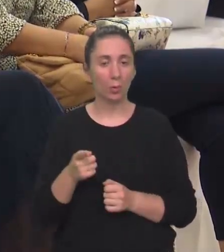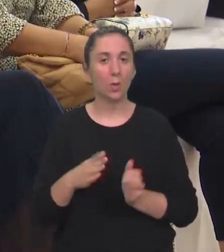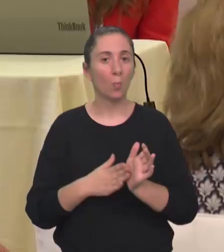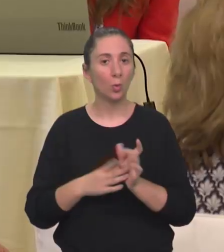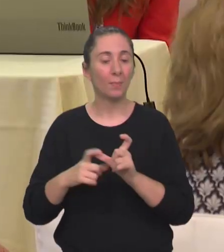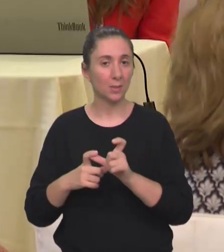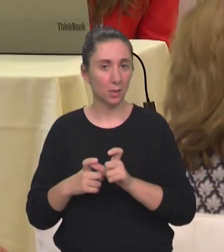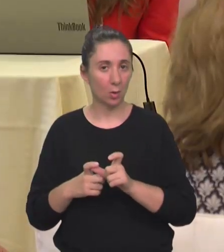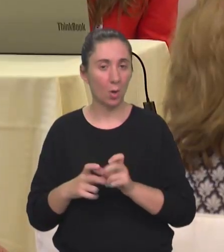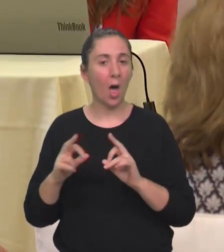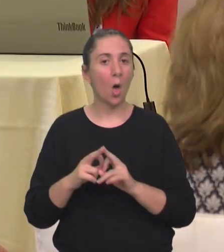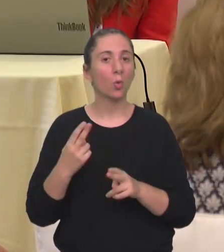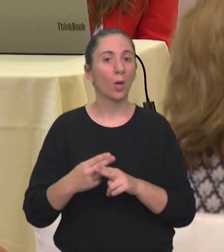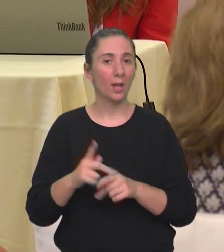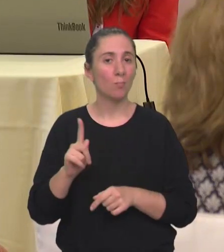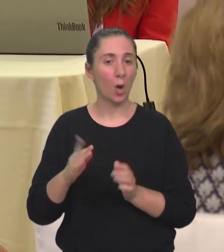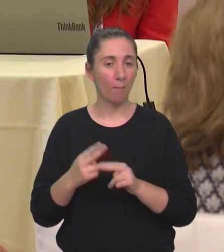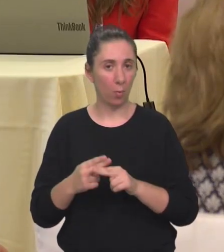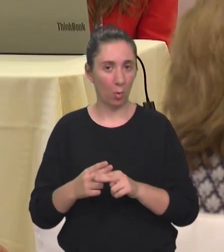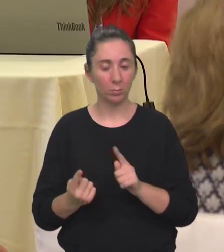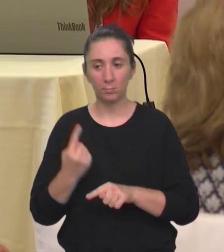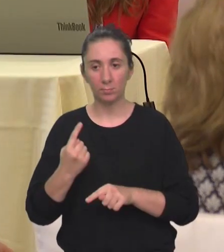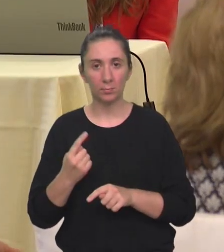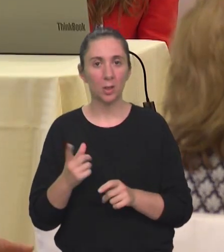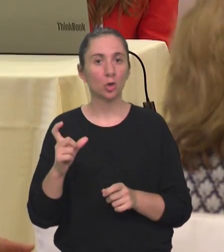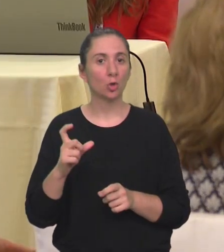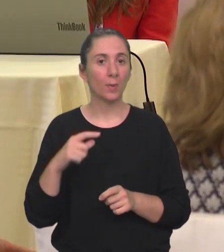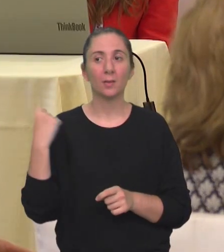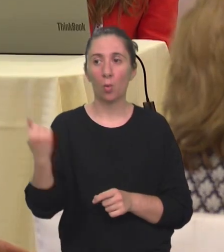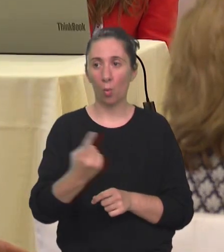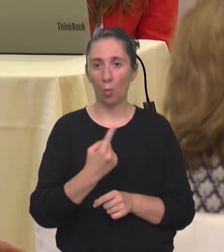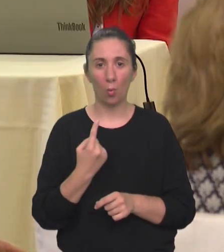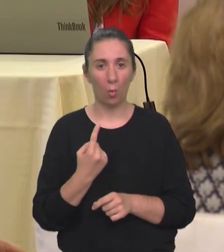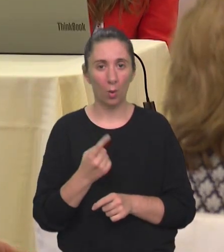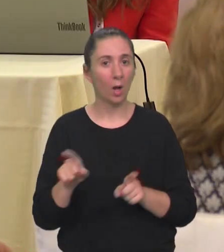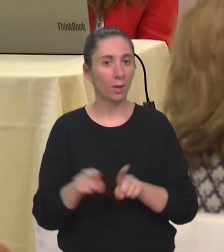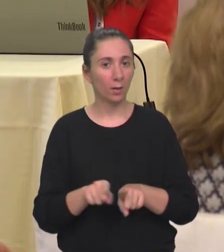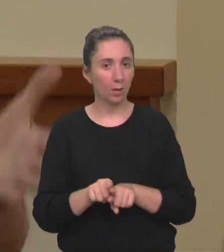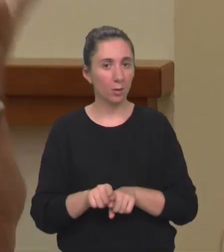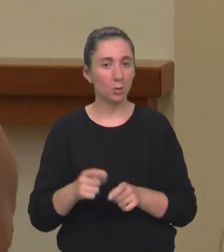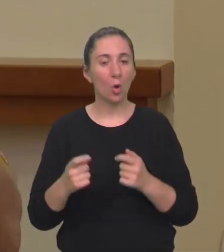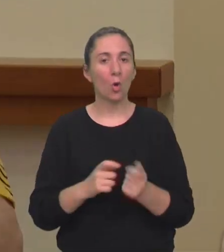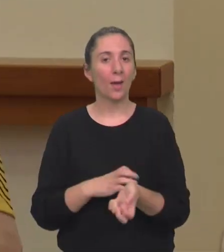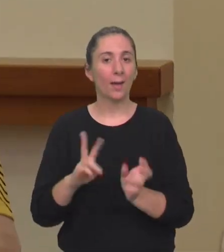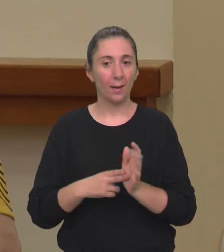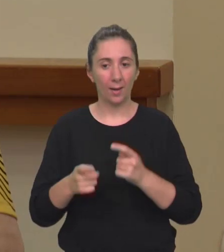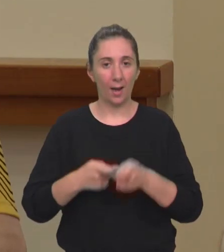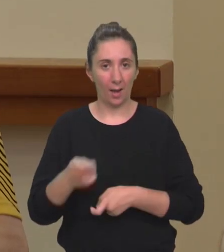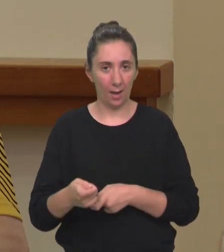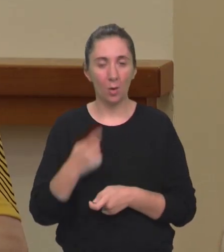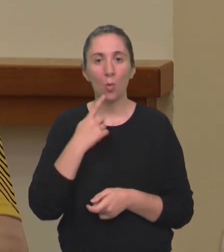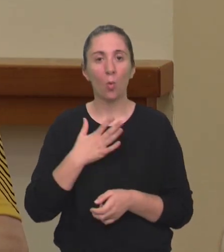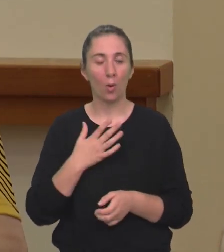je multipla skleroza autoimuna bolest koja nastaje djelovanjem čimbenika okoline, ali i utjecajem genetske sklonosti za